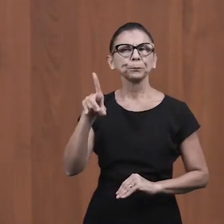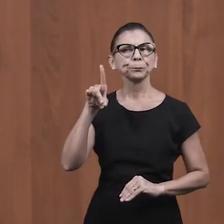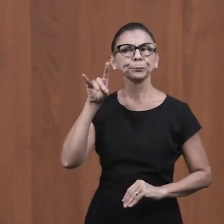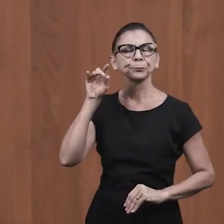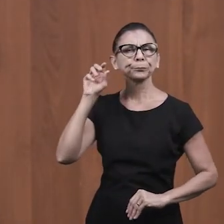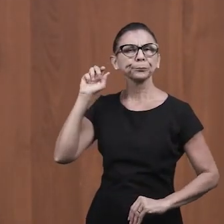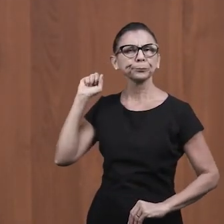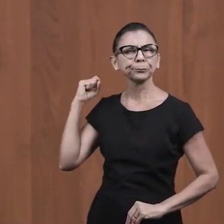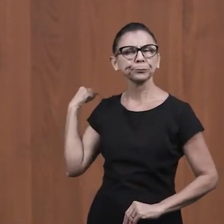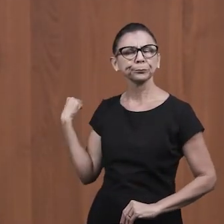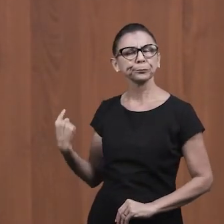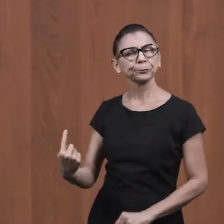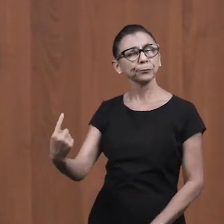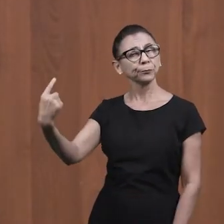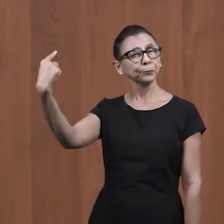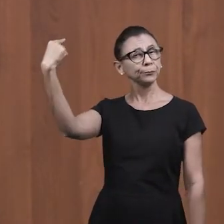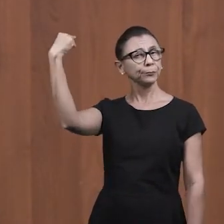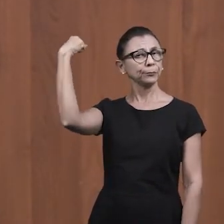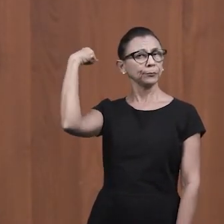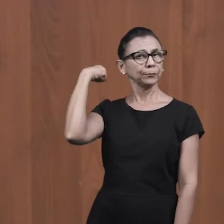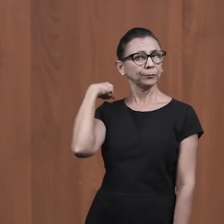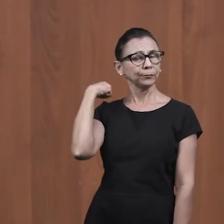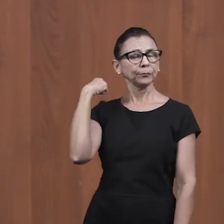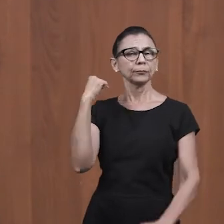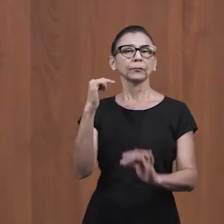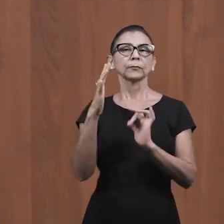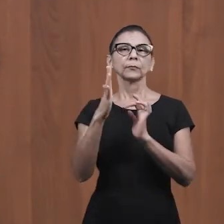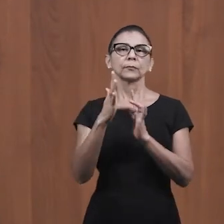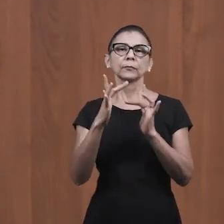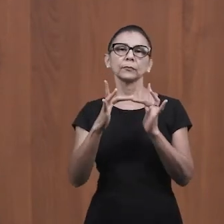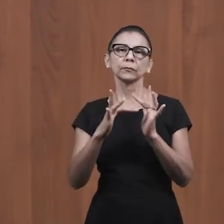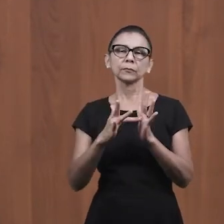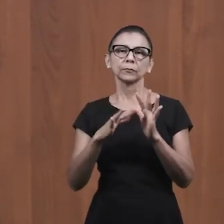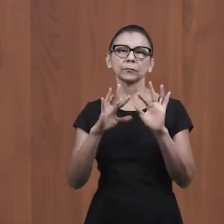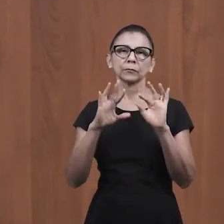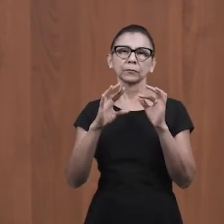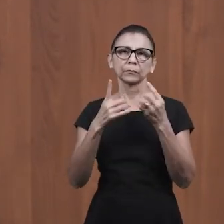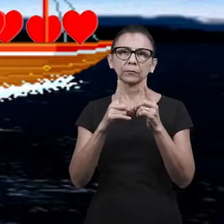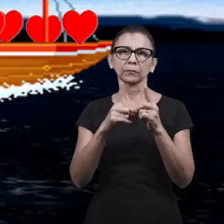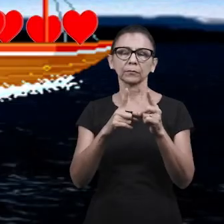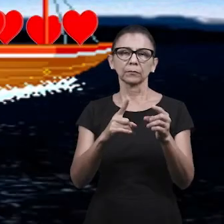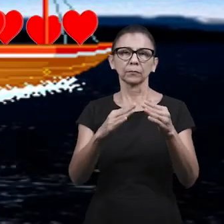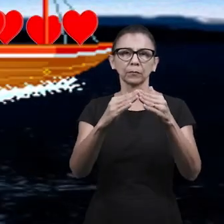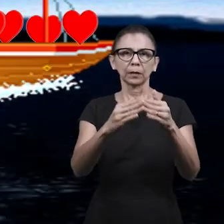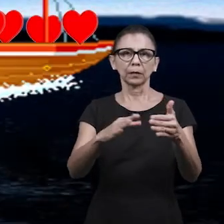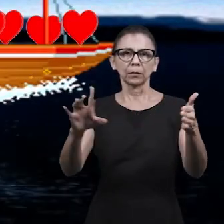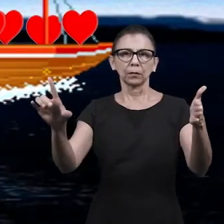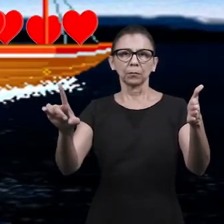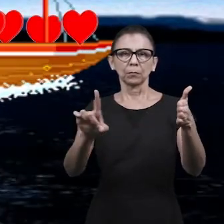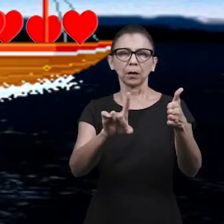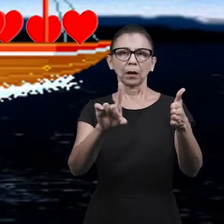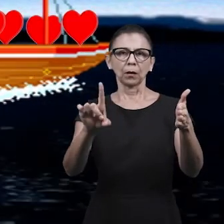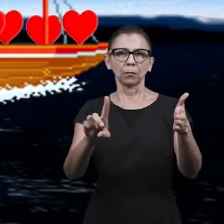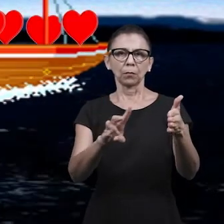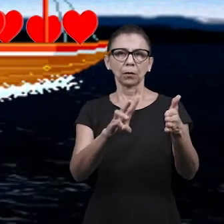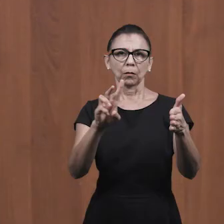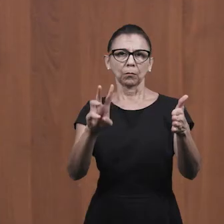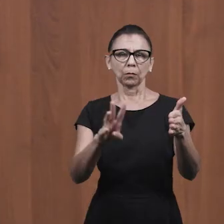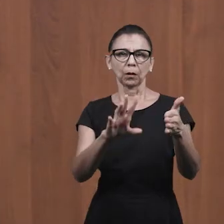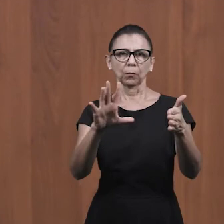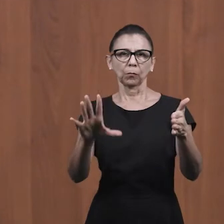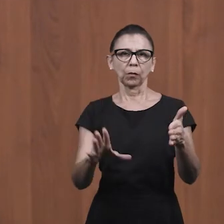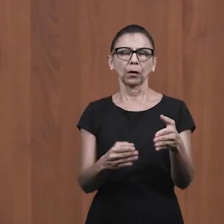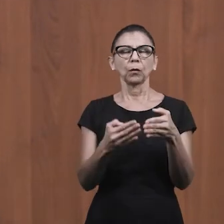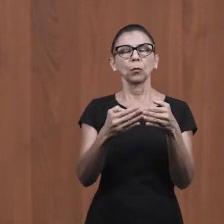obéissent ?» Le Seigneur Jésus, une certaine fois, était dans un bateau dans la mer de Galilée. Regardez,